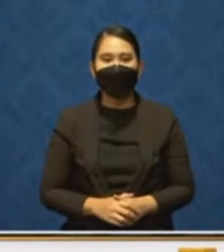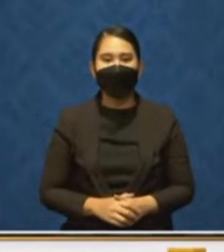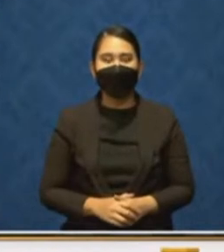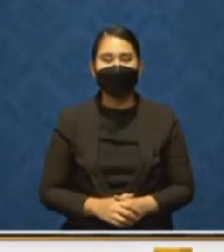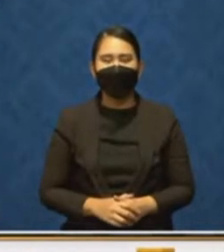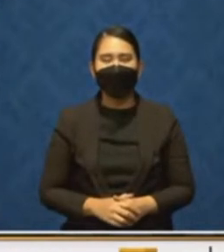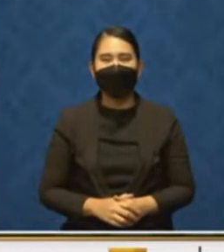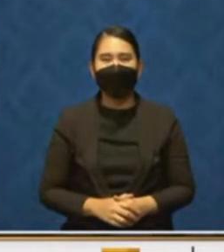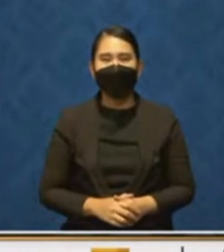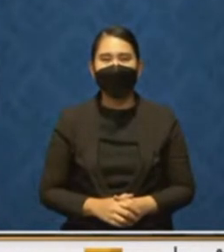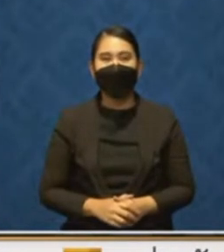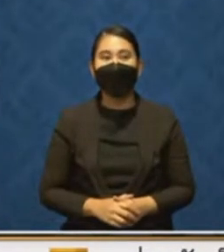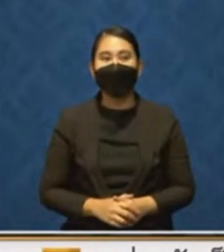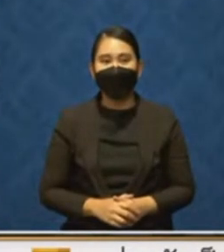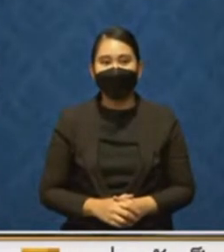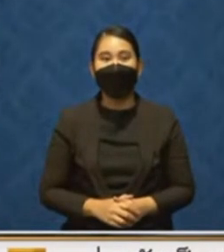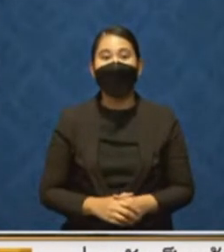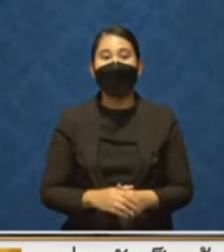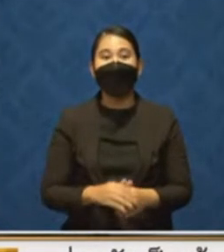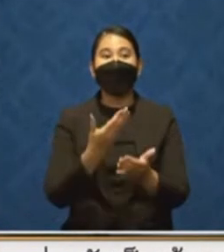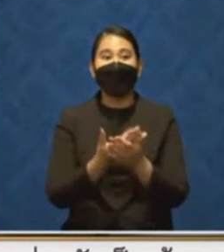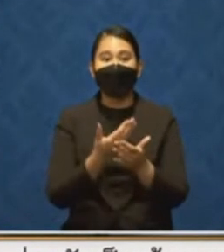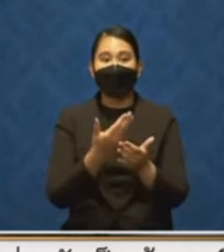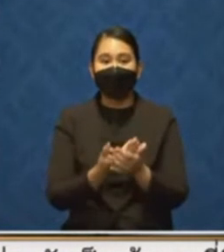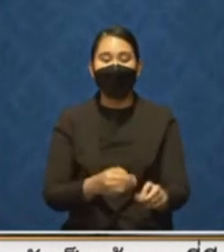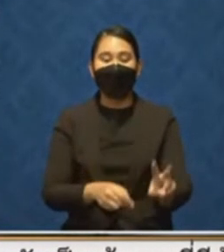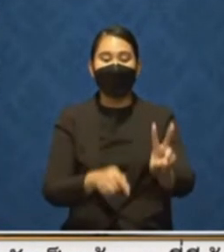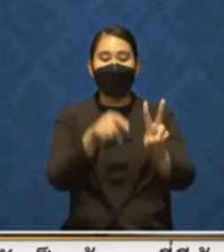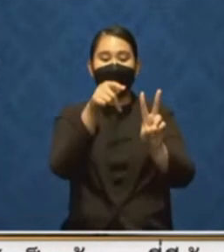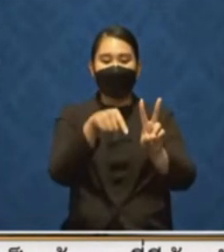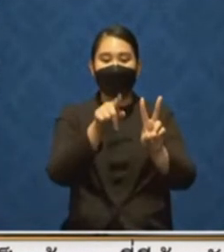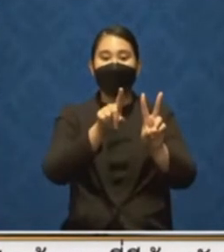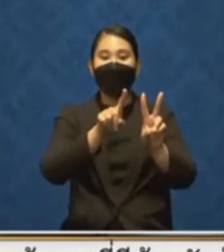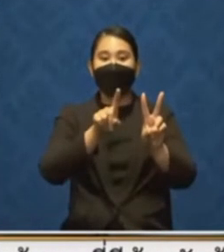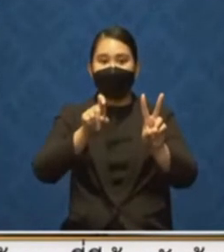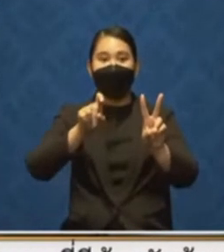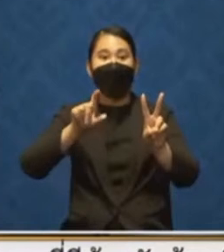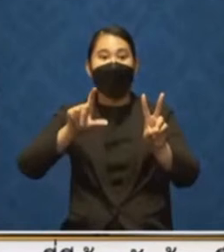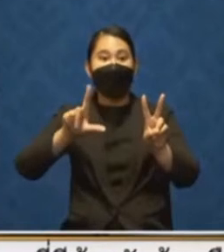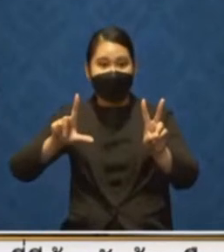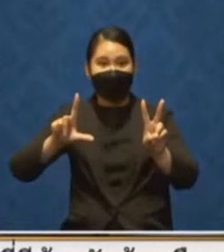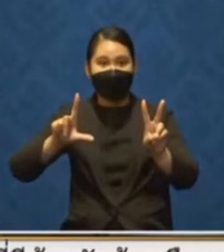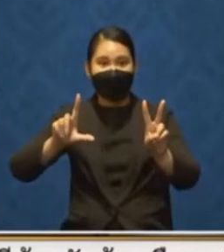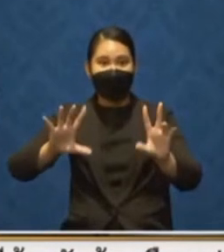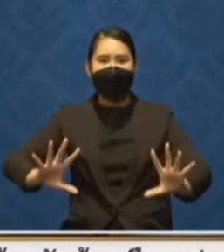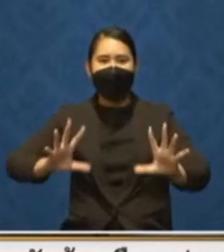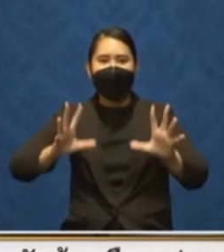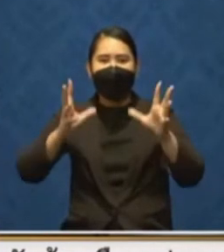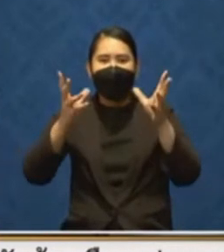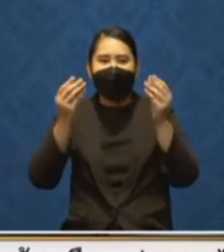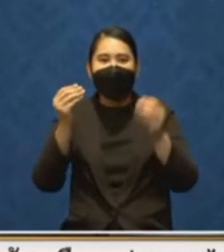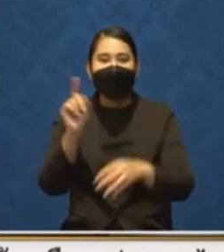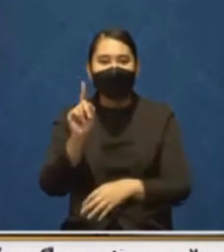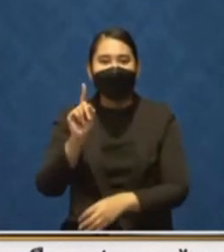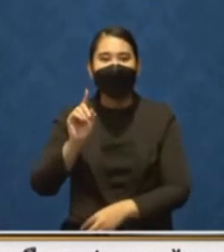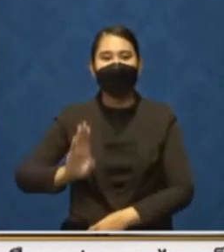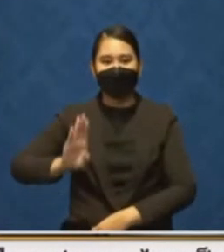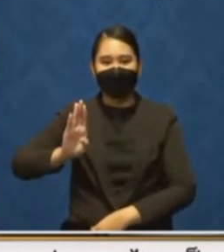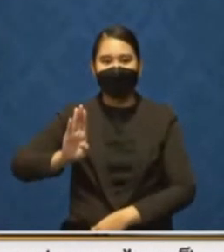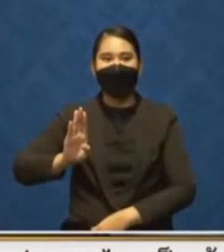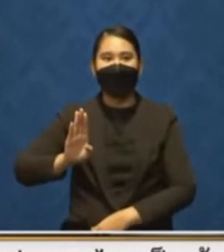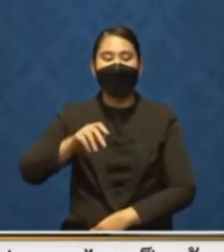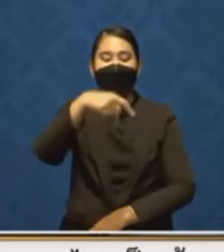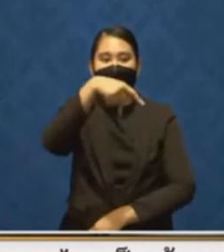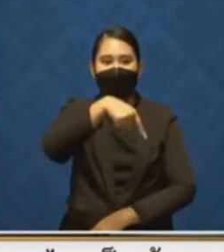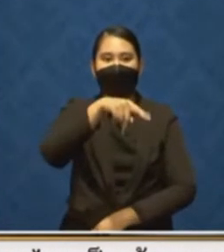ส่วนนี้ที่หายไป 1 2100ล้านบาทในนะครับหายไปโดยบริษัทจีจีซีซึ่งเป็น